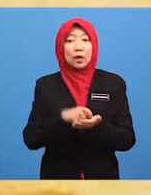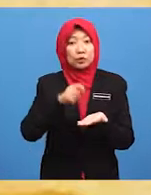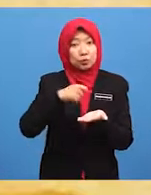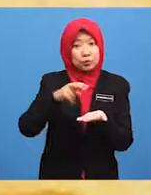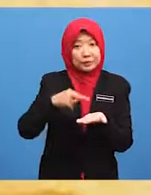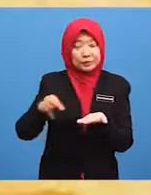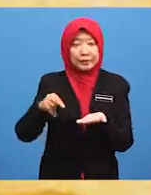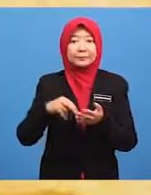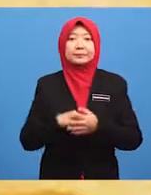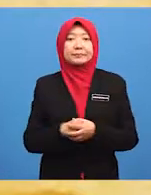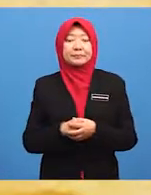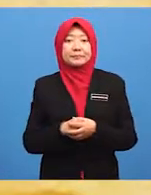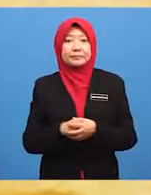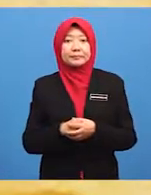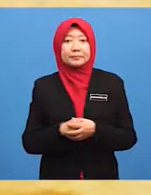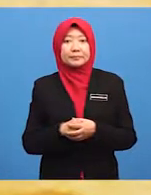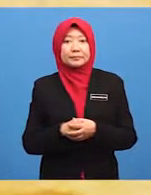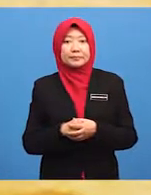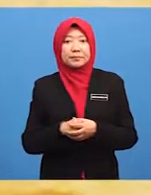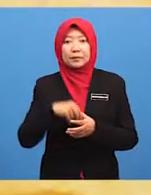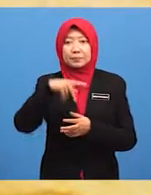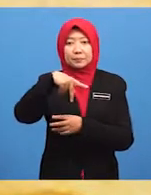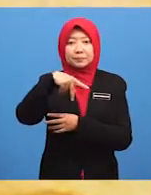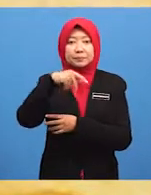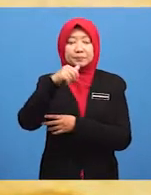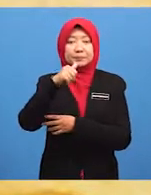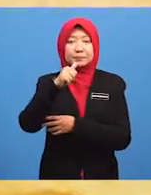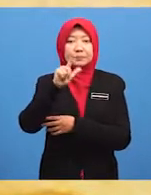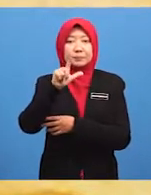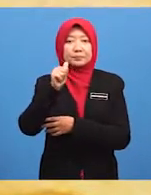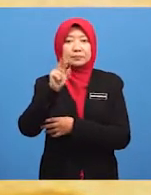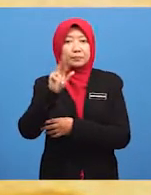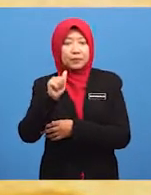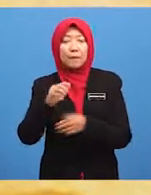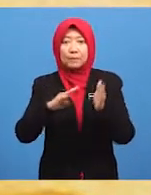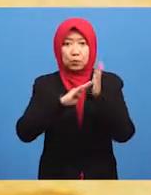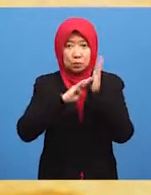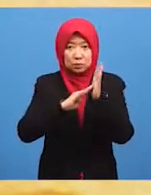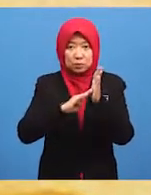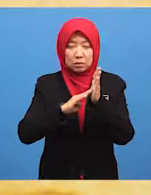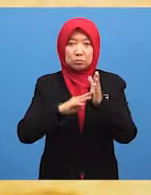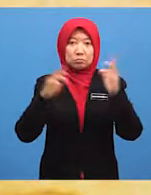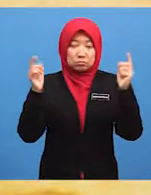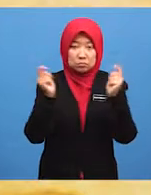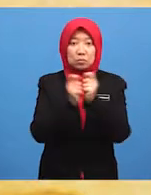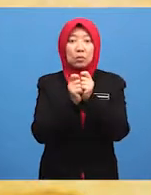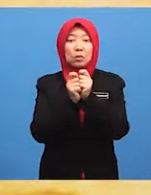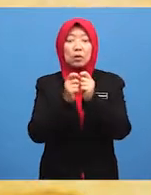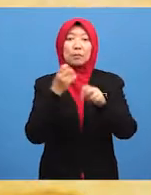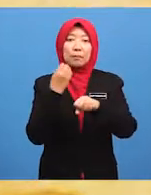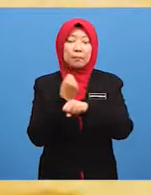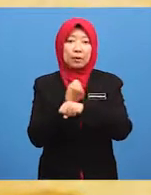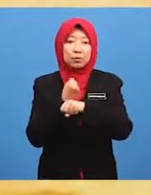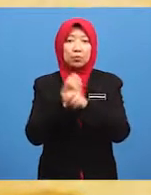masyarakat kerajaan Sriwijaya adalah tulisan Pallava. Hal ini dapat dibuktikan dengan penemuan batu-batu